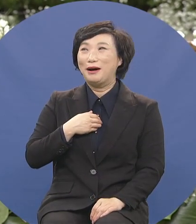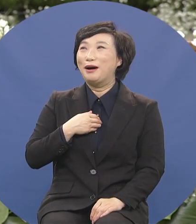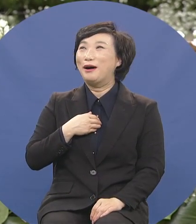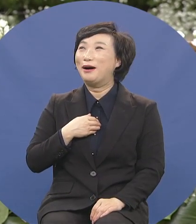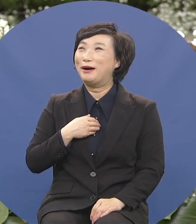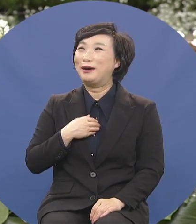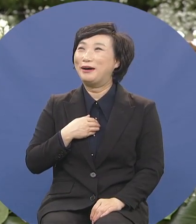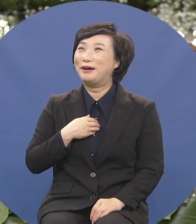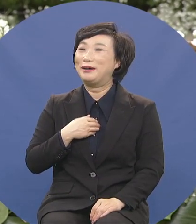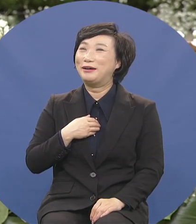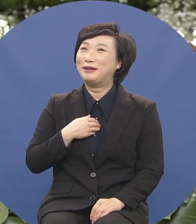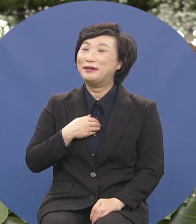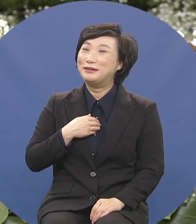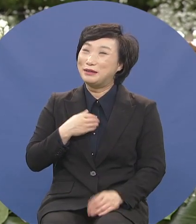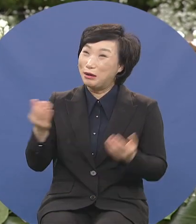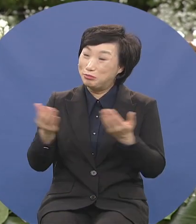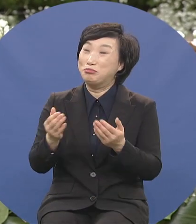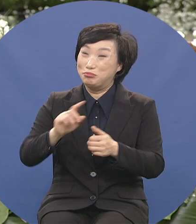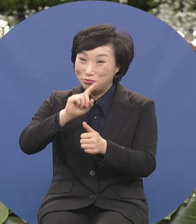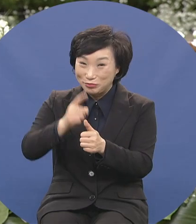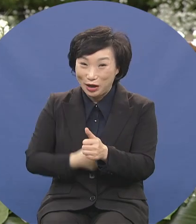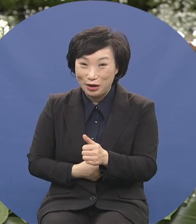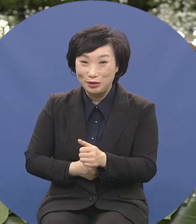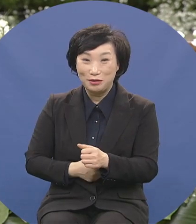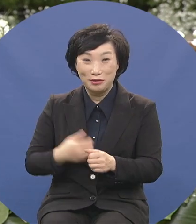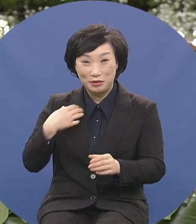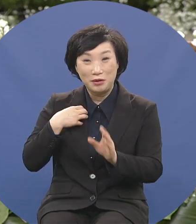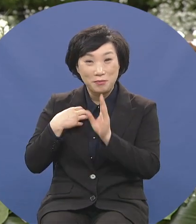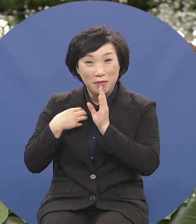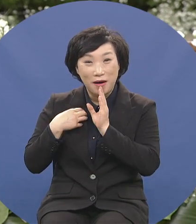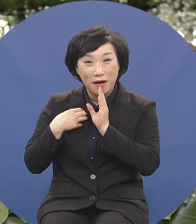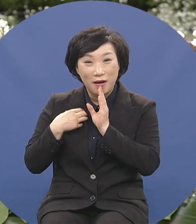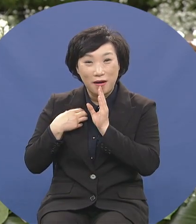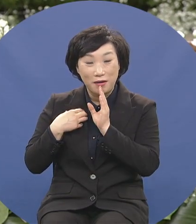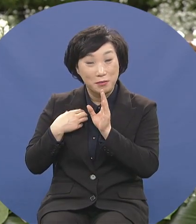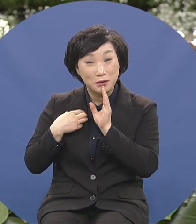어찌 일하지 않을 수 있겠는가라고 묻는 거예요.